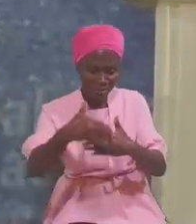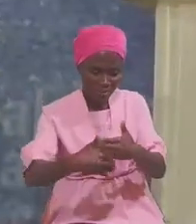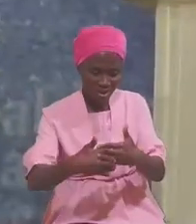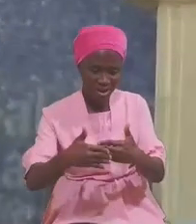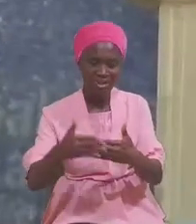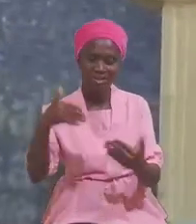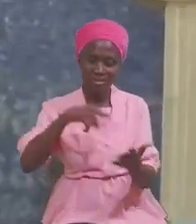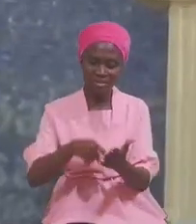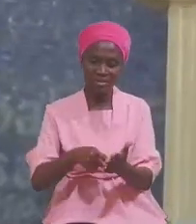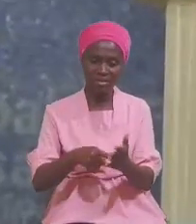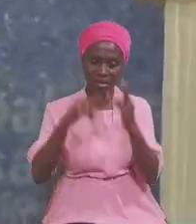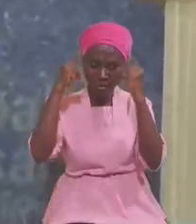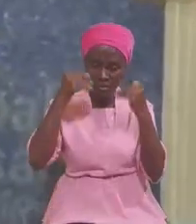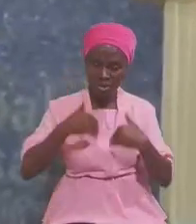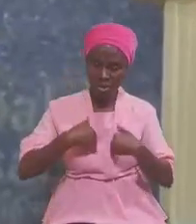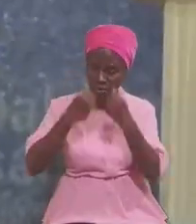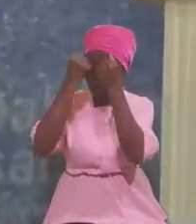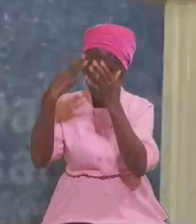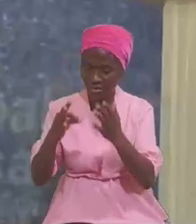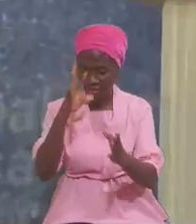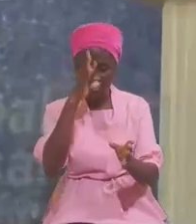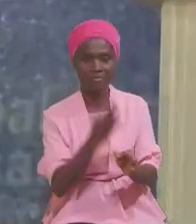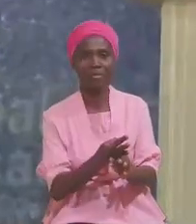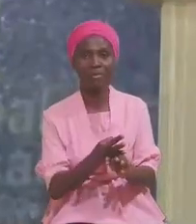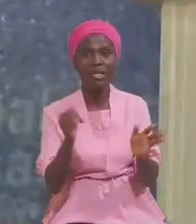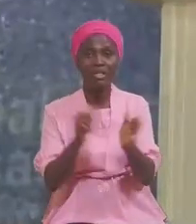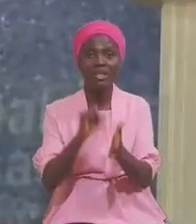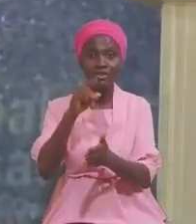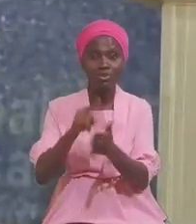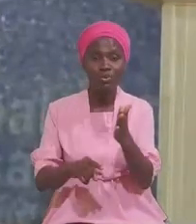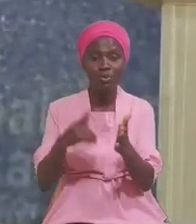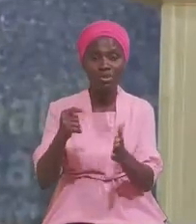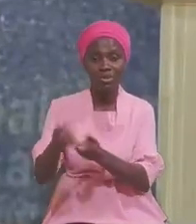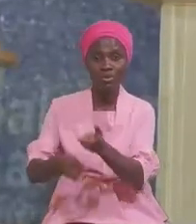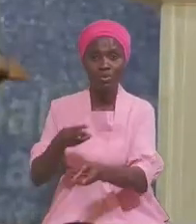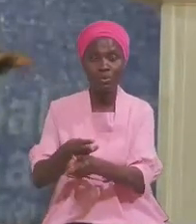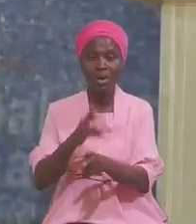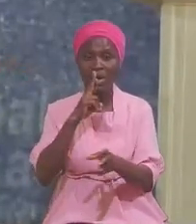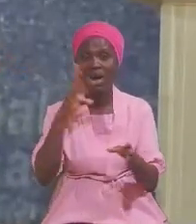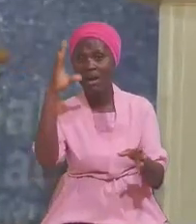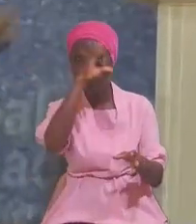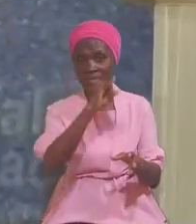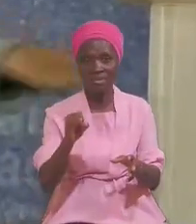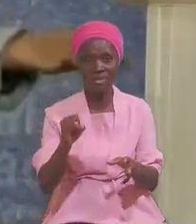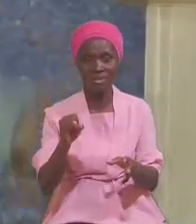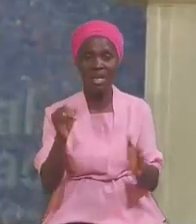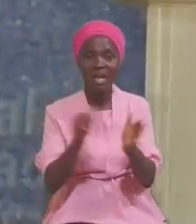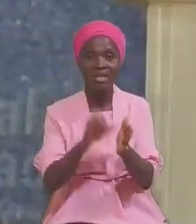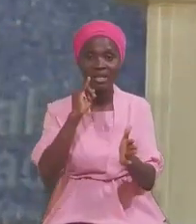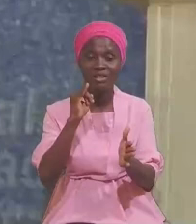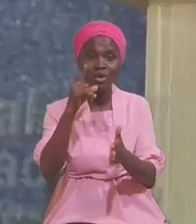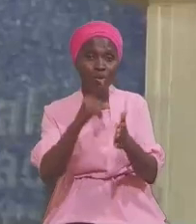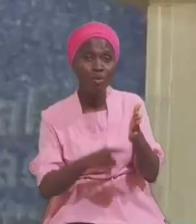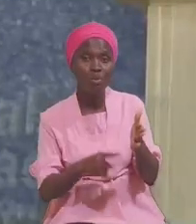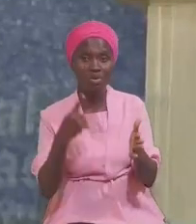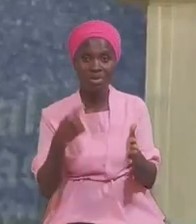l'obéissance de la foi. C'est ce que le monde manque. C'est ce que les séminaires manquent. C'est ce que les